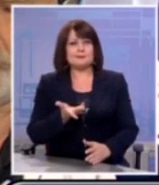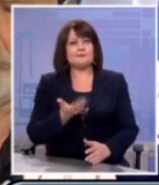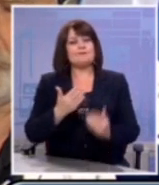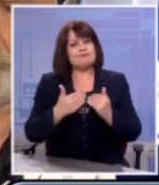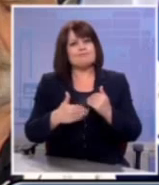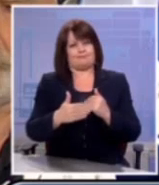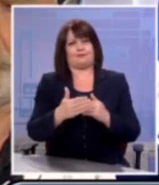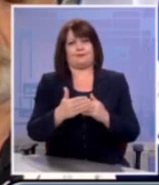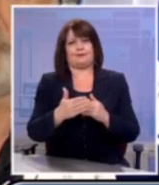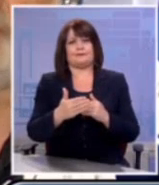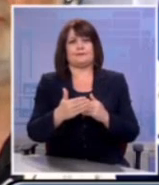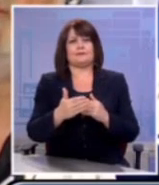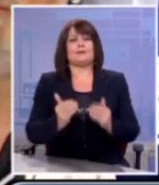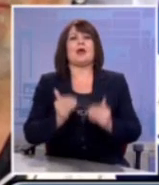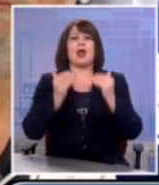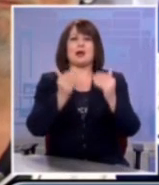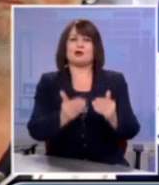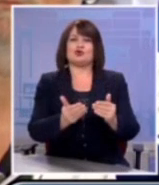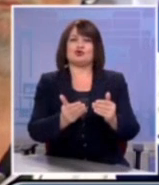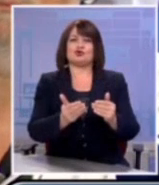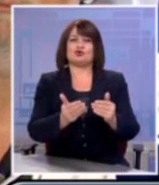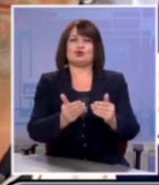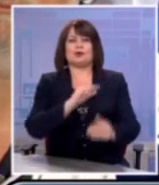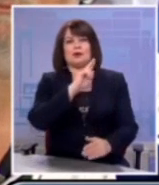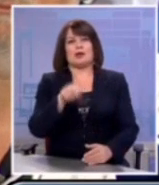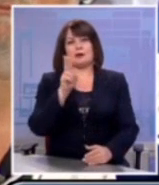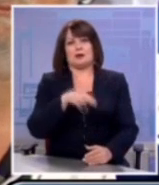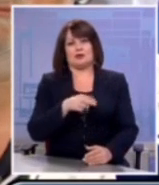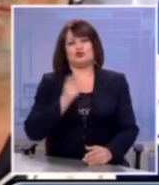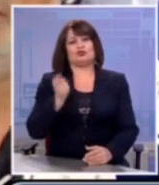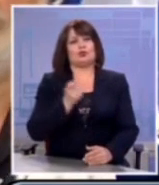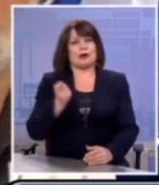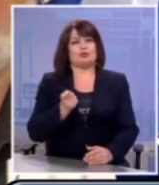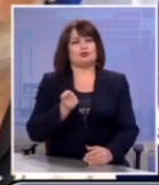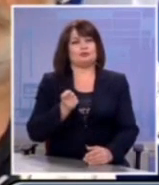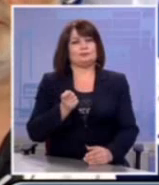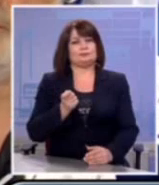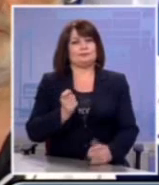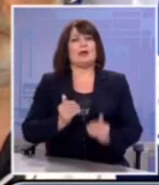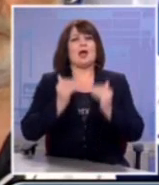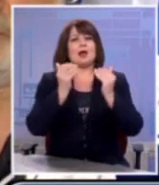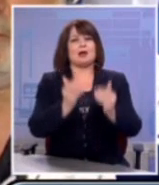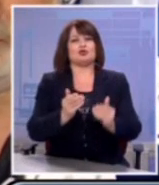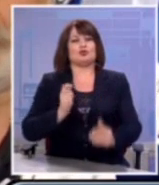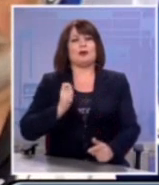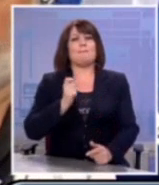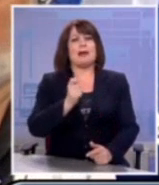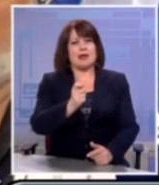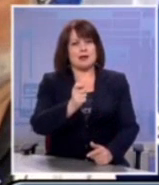εντεύθεν αναστολής και ακύρωσης του χρέους, αναστολής της αποπληρωμής